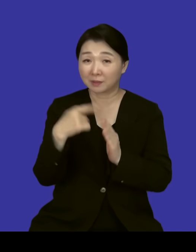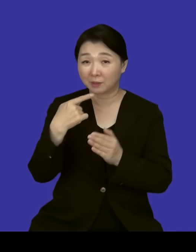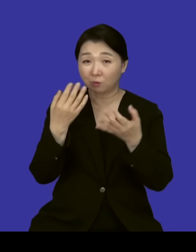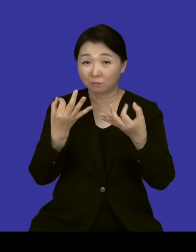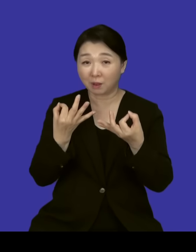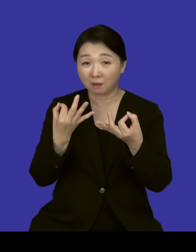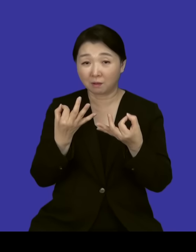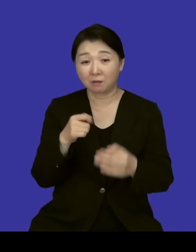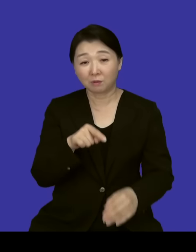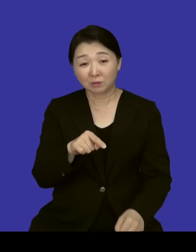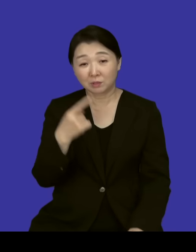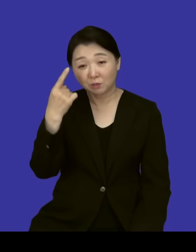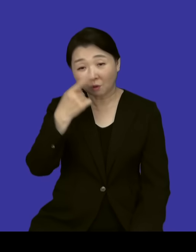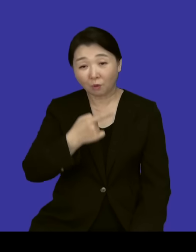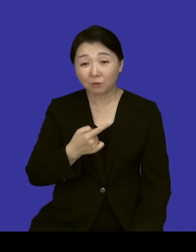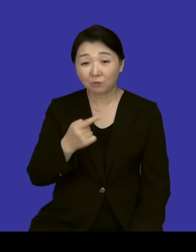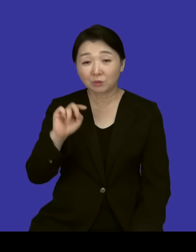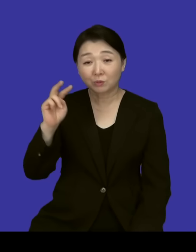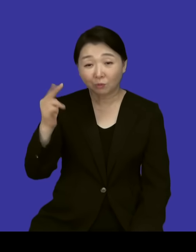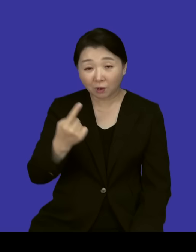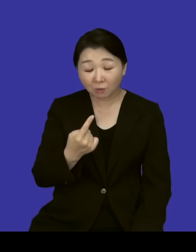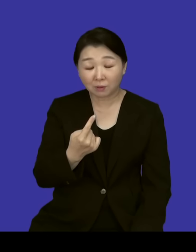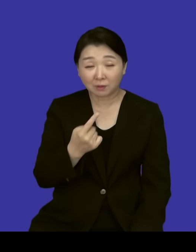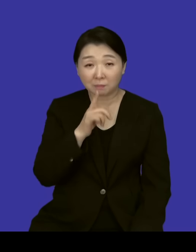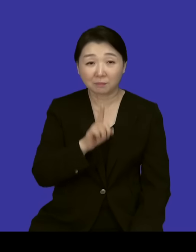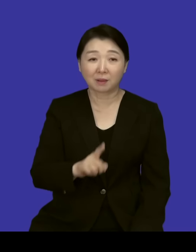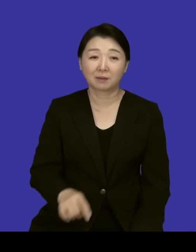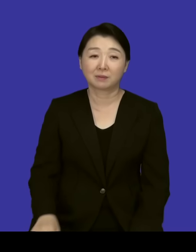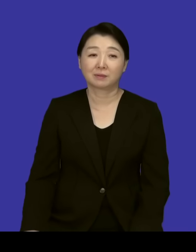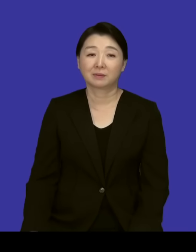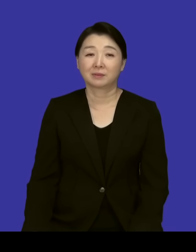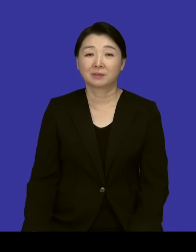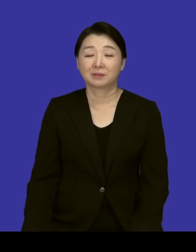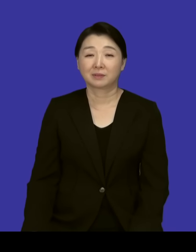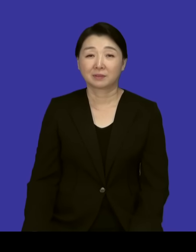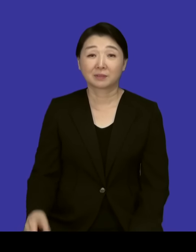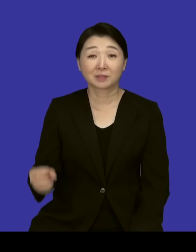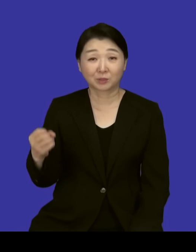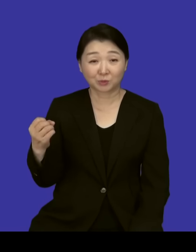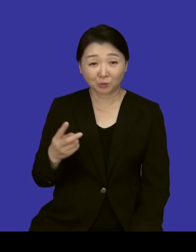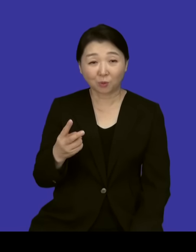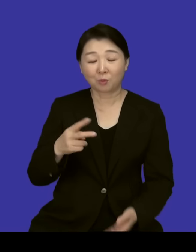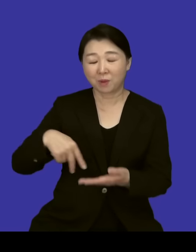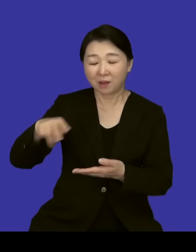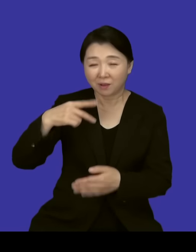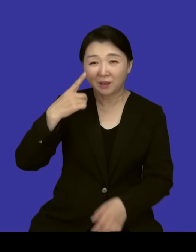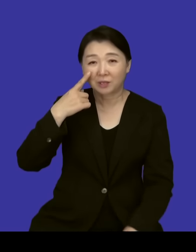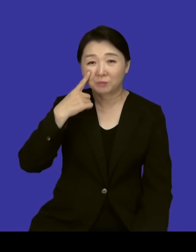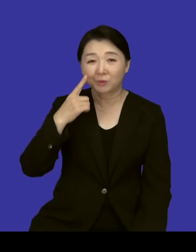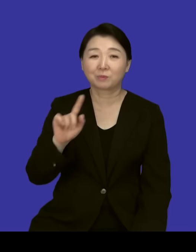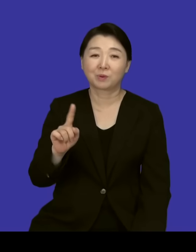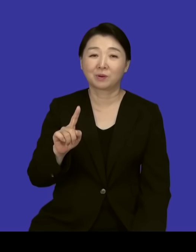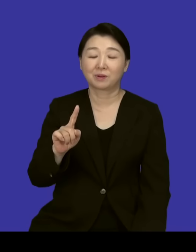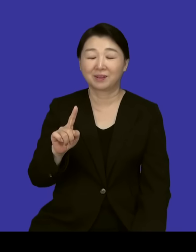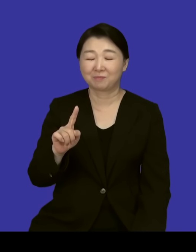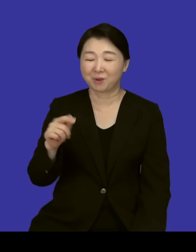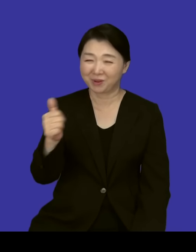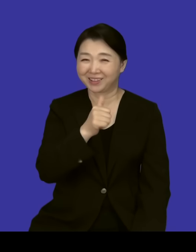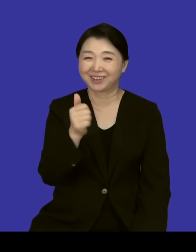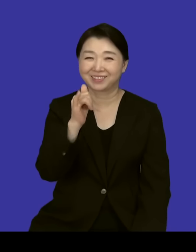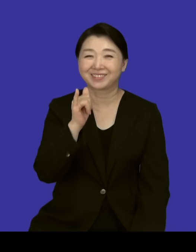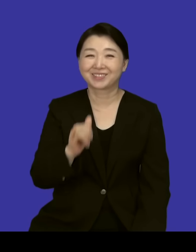보시더니 네 얼굴이 돌아왔다 그러셨거든요. 근데 그러다가 또 이제 방황하고 막 왔다 갔다 했었잖아요.